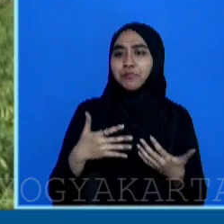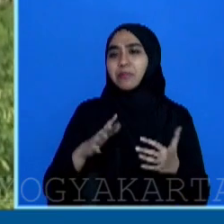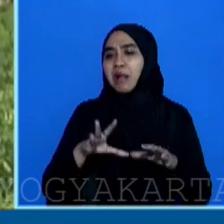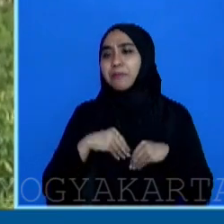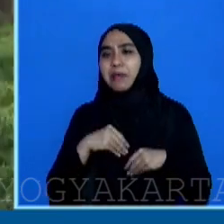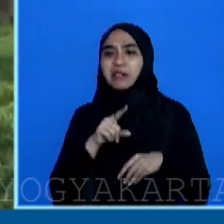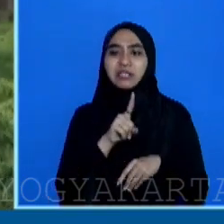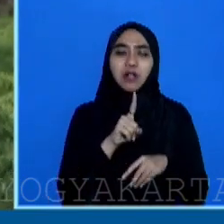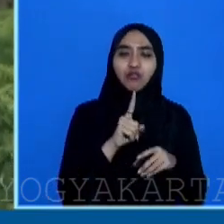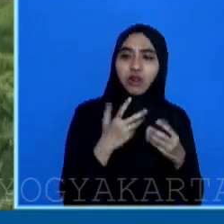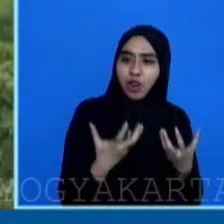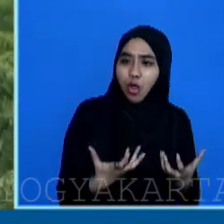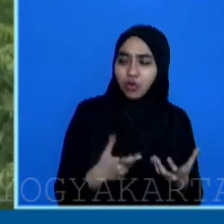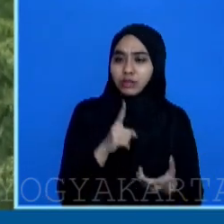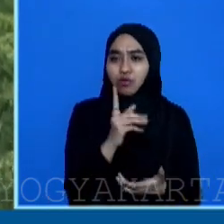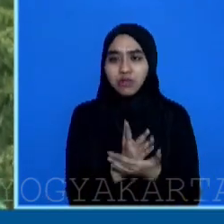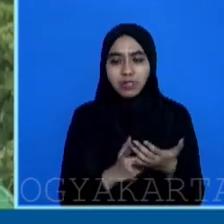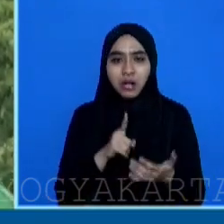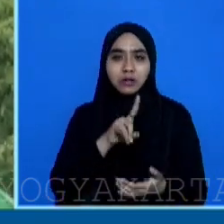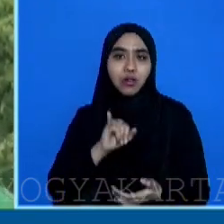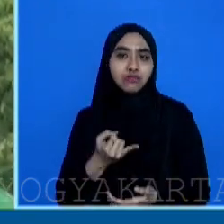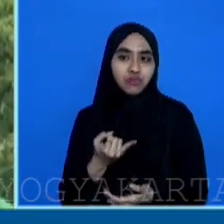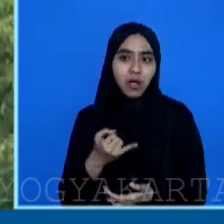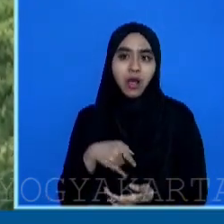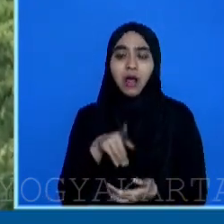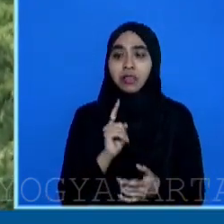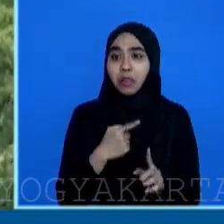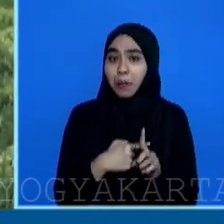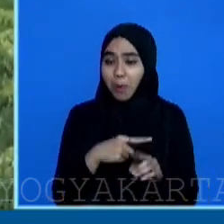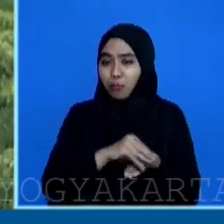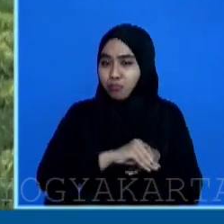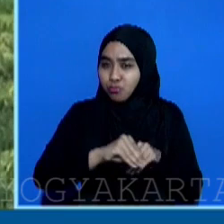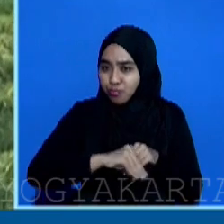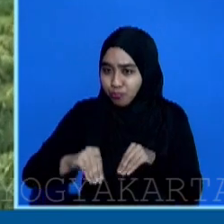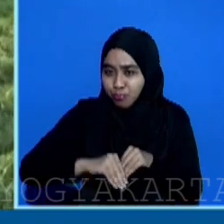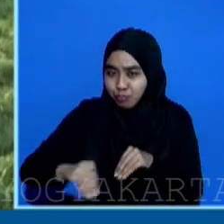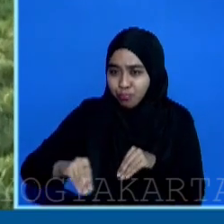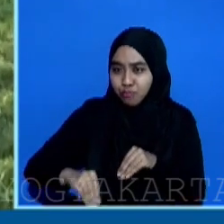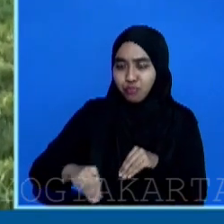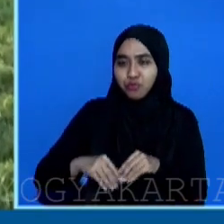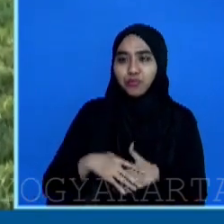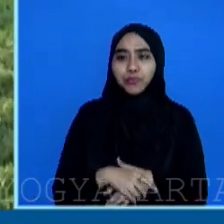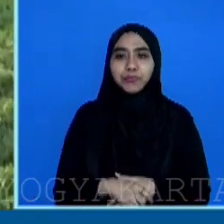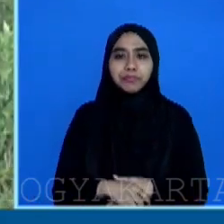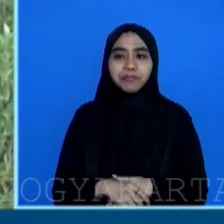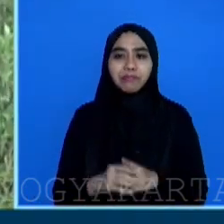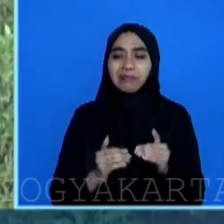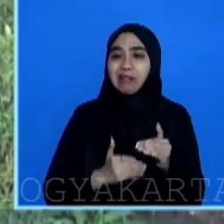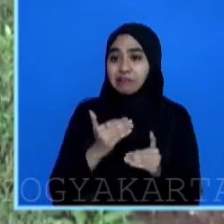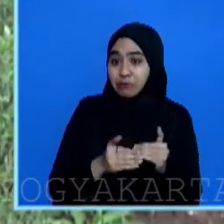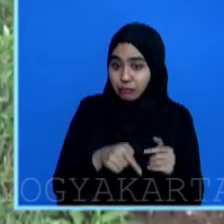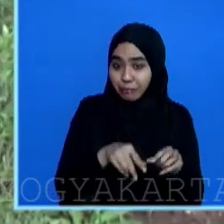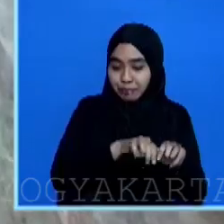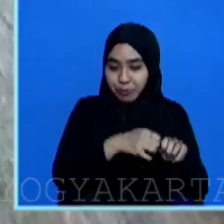r,5 juta dikasih pupuk setiap habis dipetik